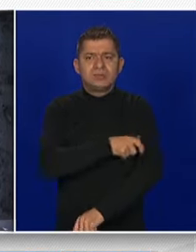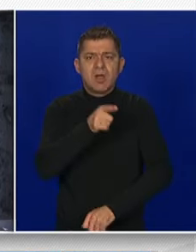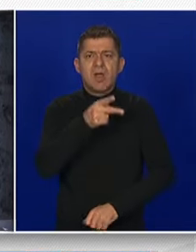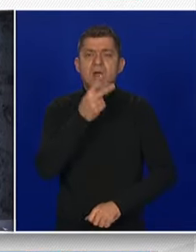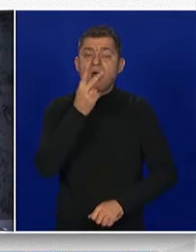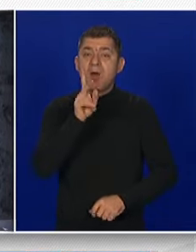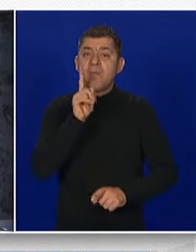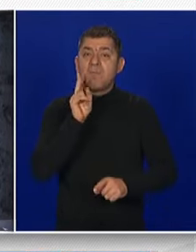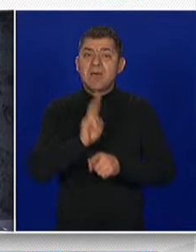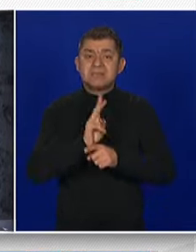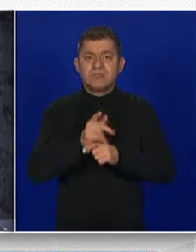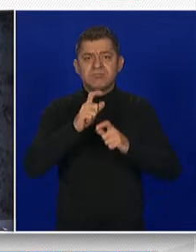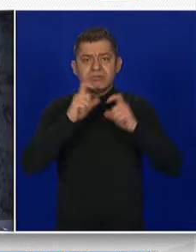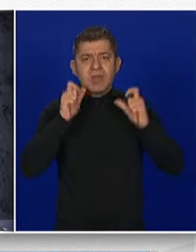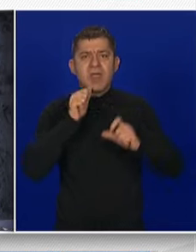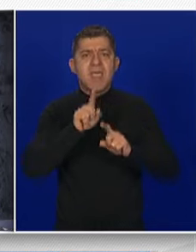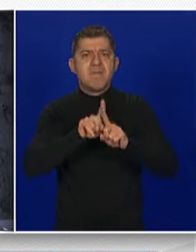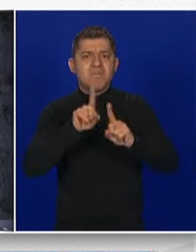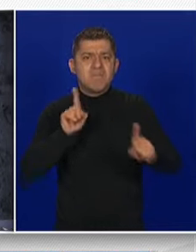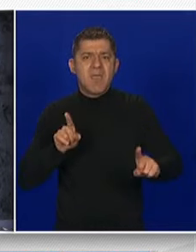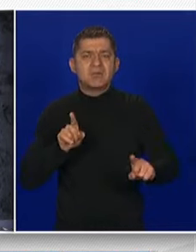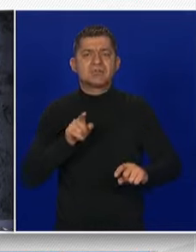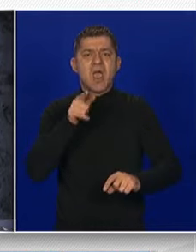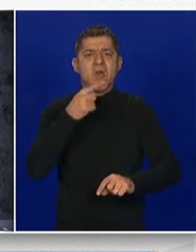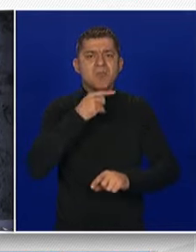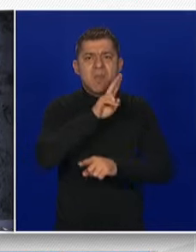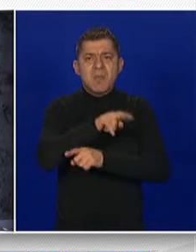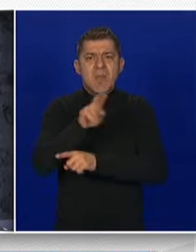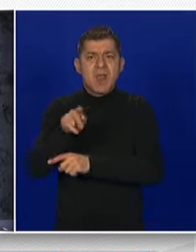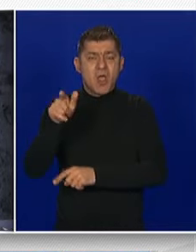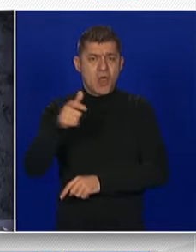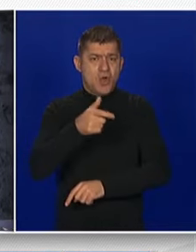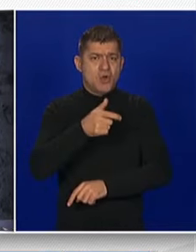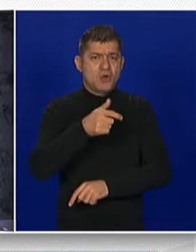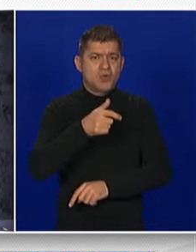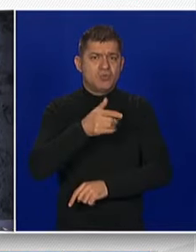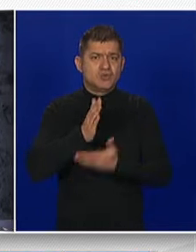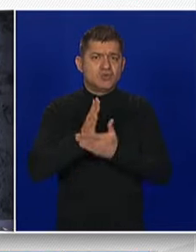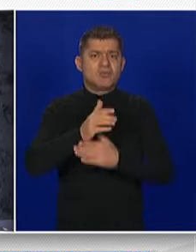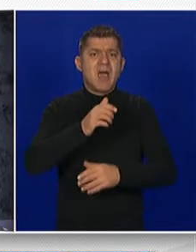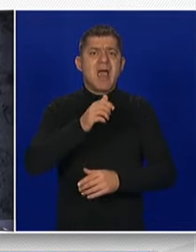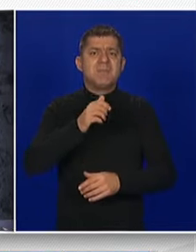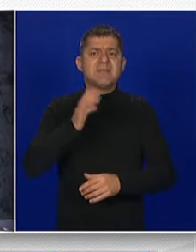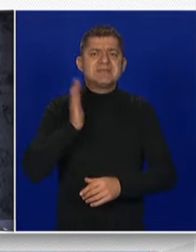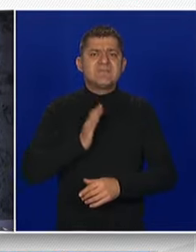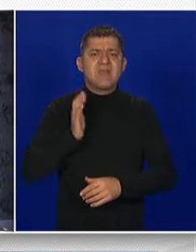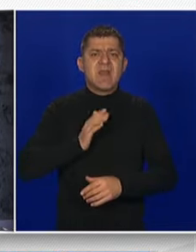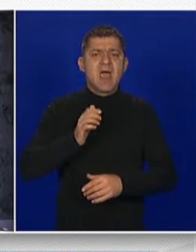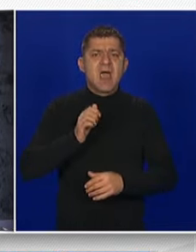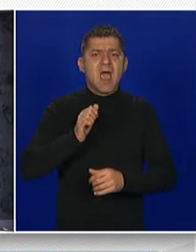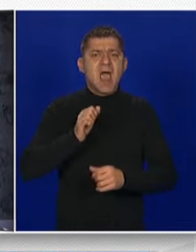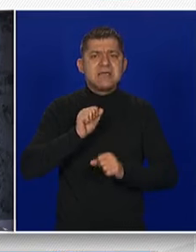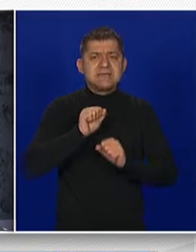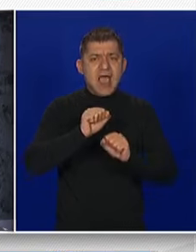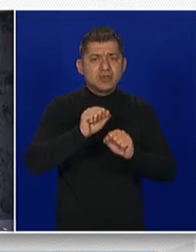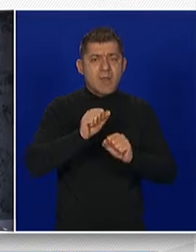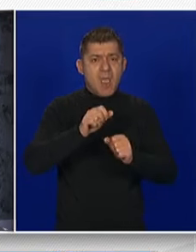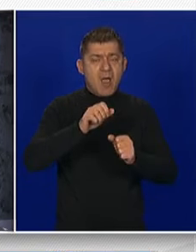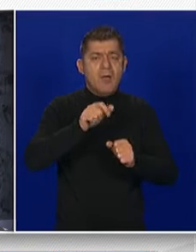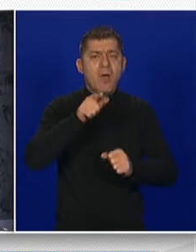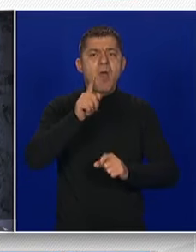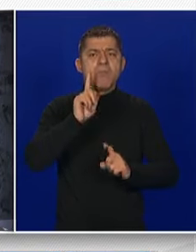mjera, a nadležnoj službi civilne zaštite morat će se na njezin zahtjev učiniti